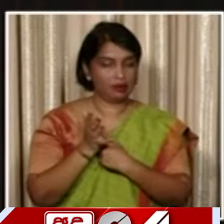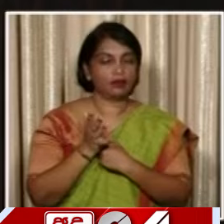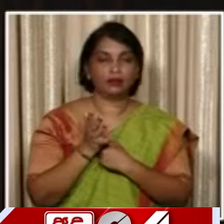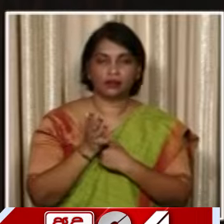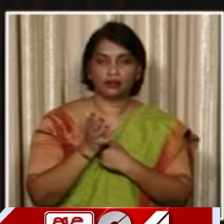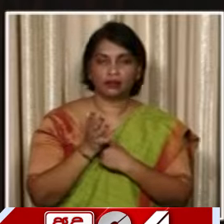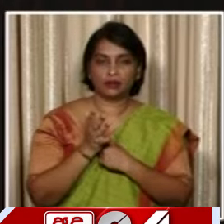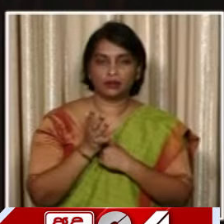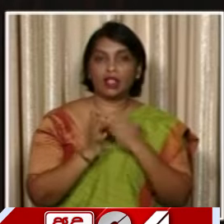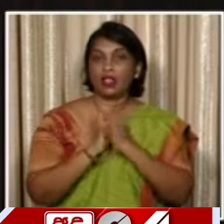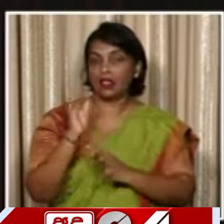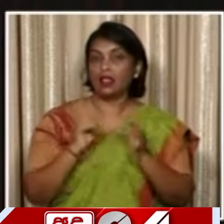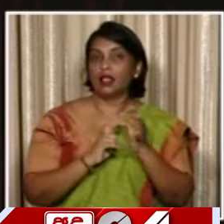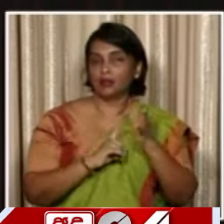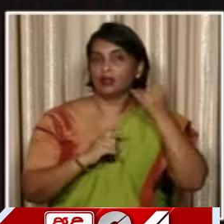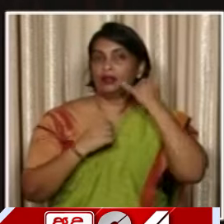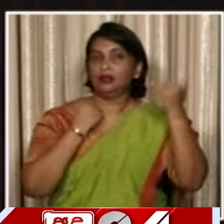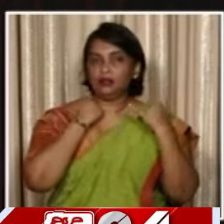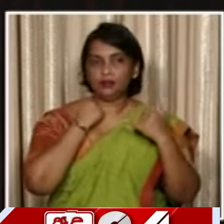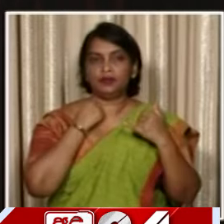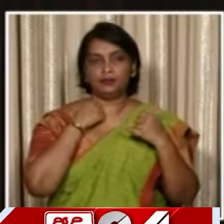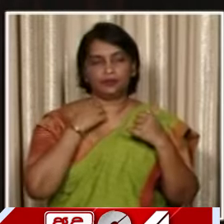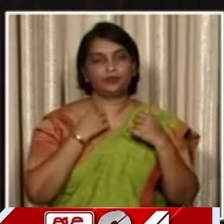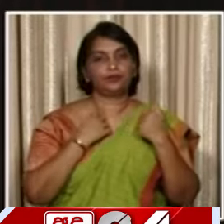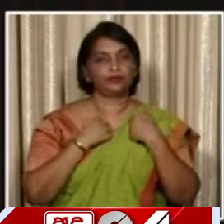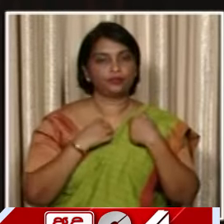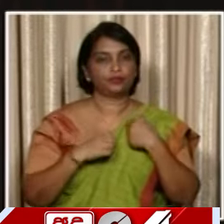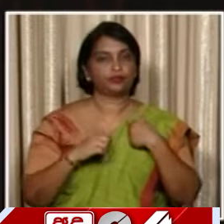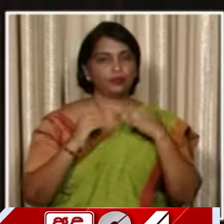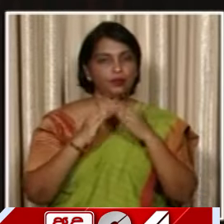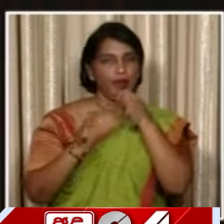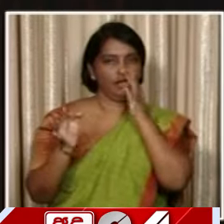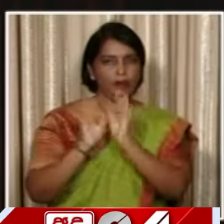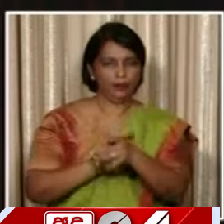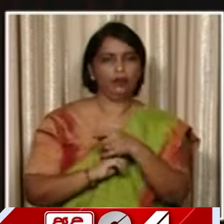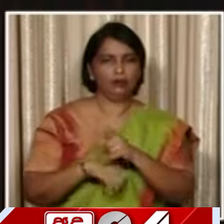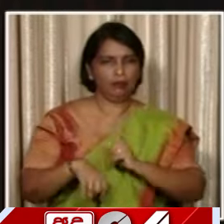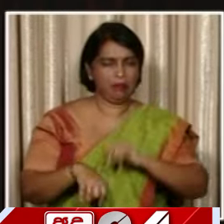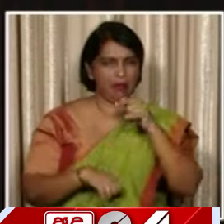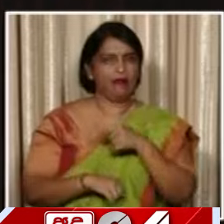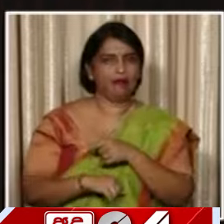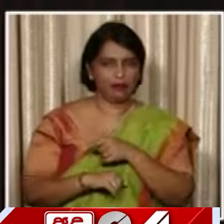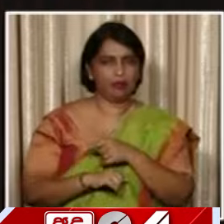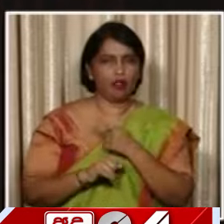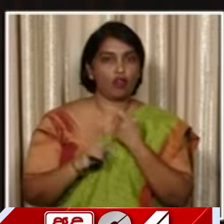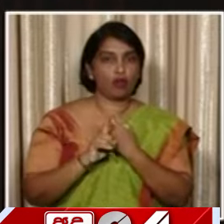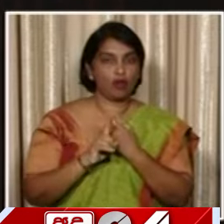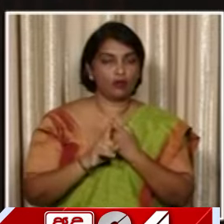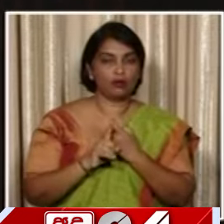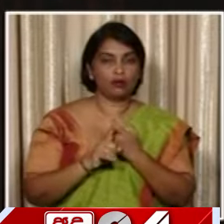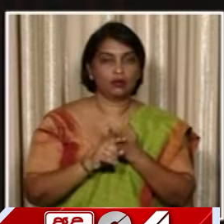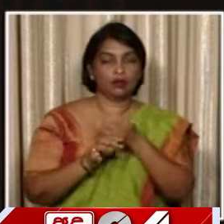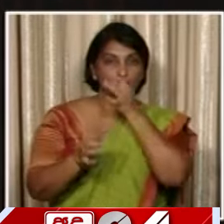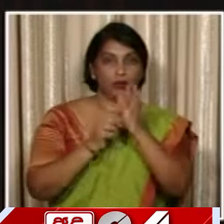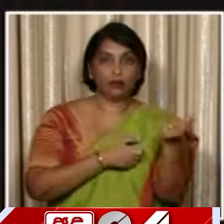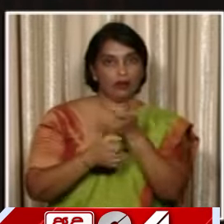අපේ ඇමතිතුමා මට කතා කරලා කිව්වා මදුර මගේ ගේ ගිනි තියන්න තියෙන අවදානමක් තියෙනවා, කෝට්ටේ ෆයර් බ්‍රිගේඩ් එක සූදානම්